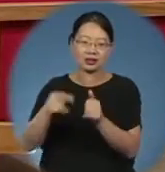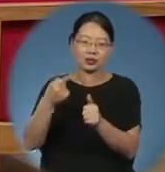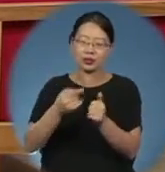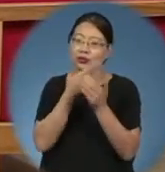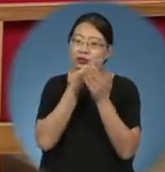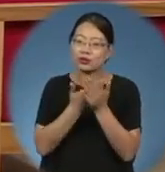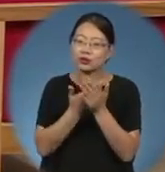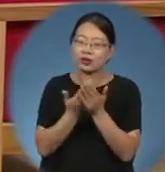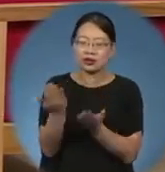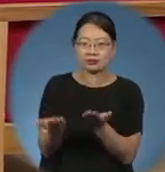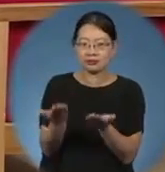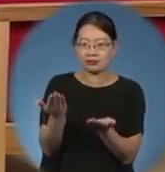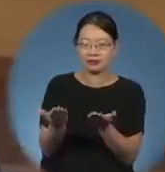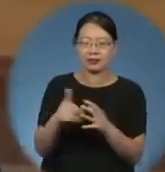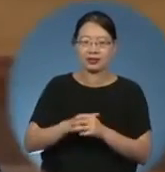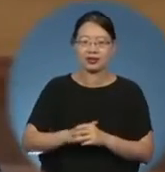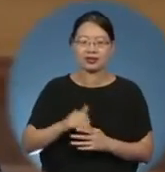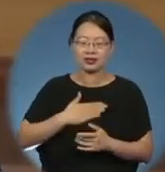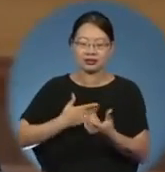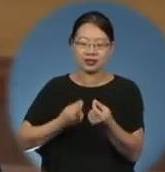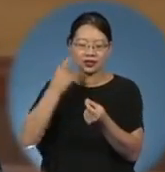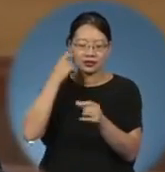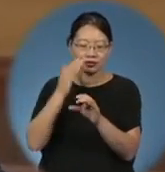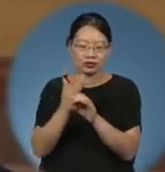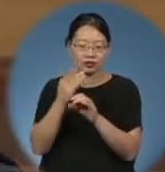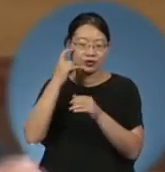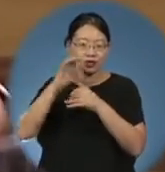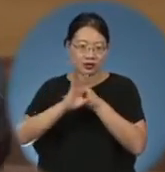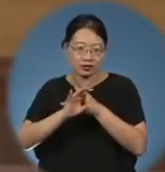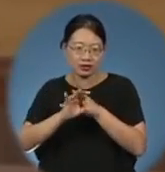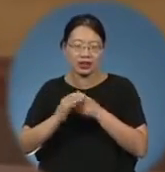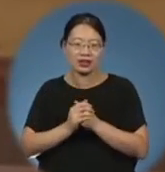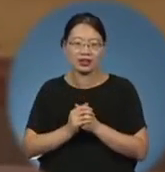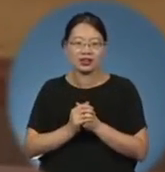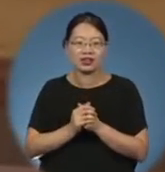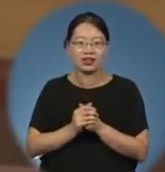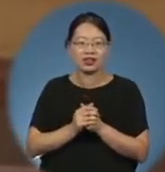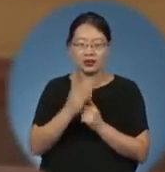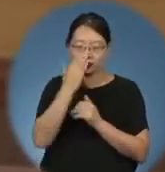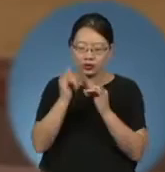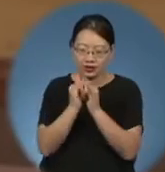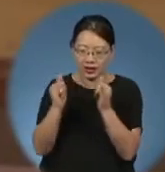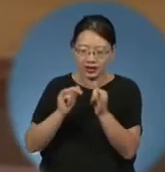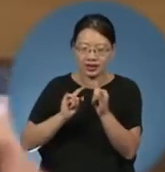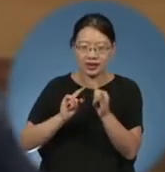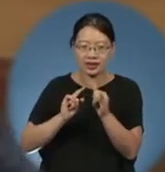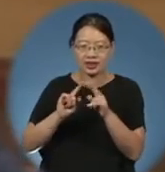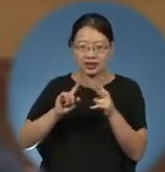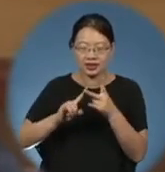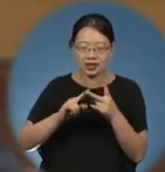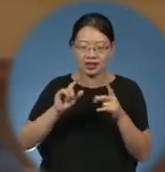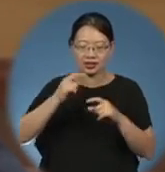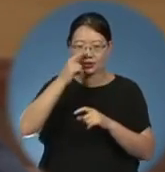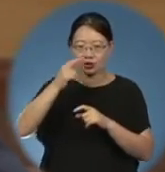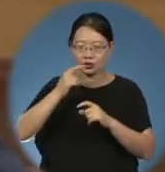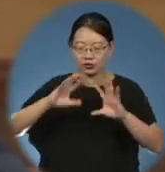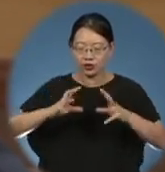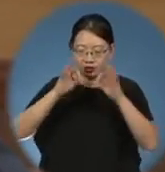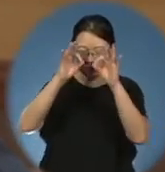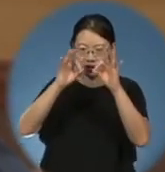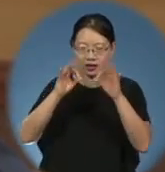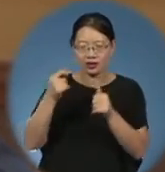중요하다 상대적으로 네 저는 그렇게 느끼고 있습니다 왜냐하면 유태인들이 나 서구에서 보면